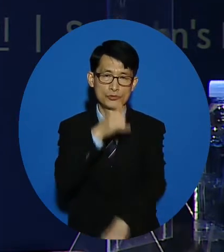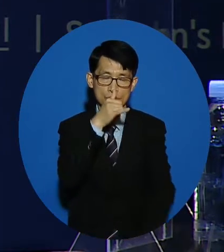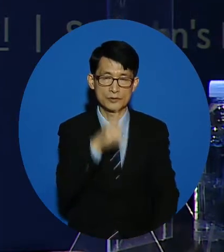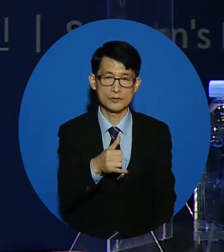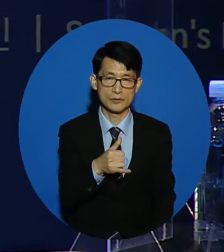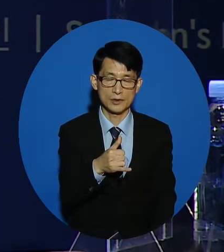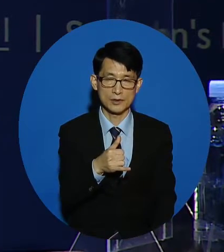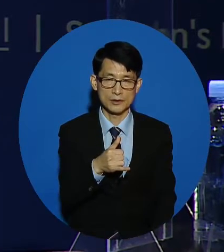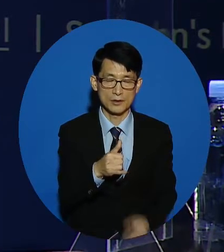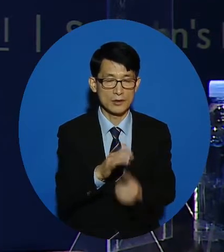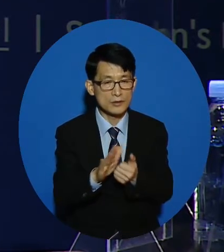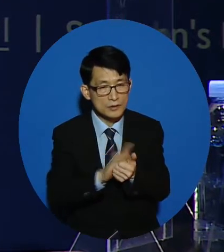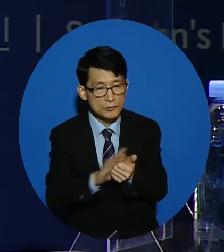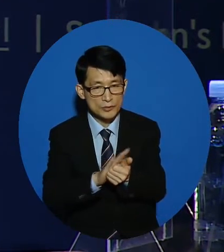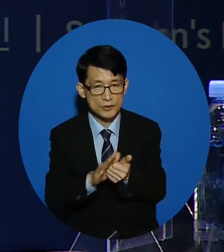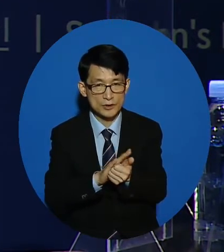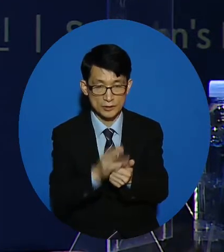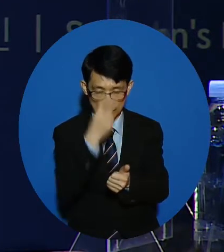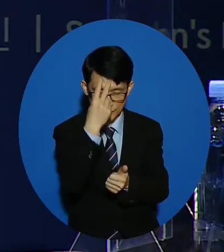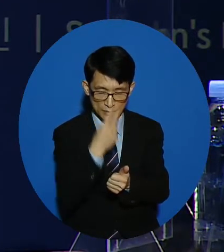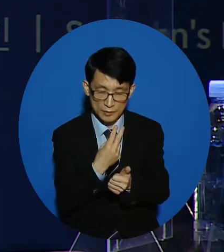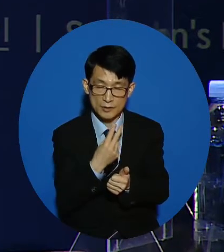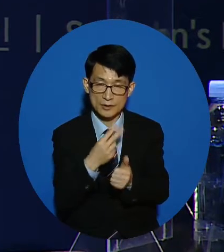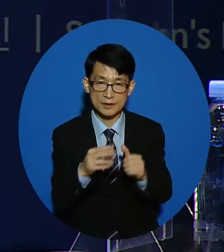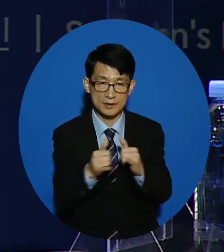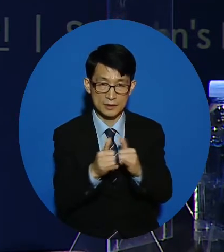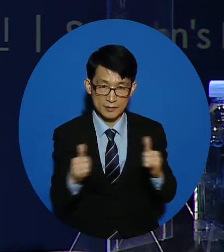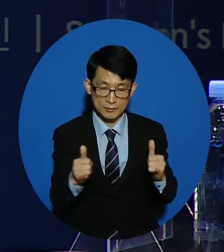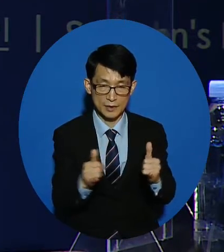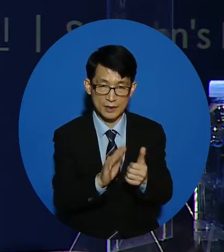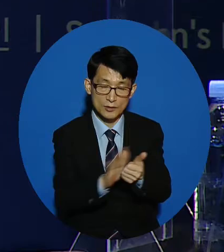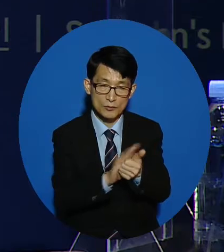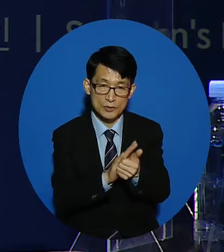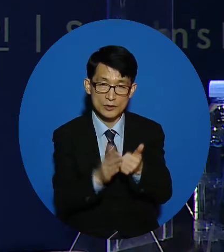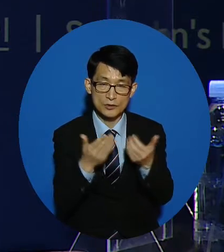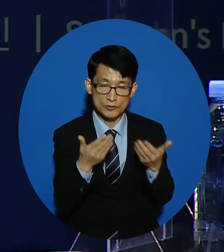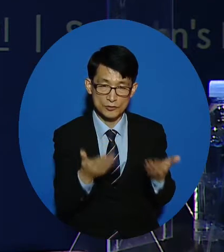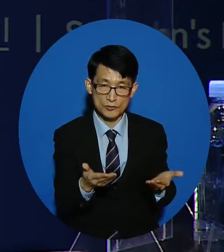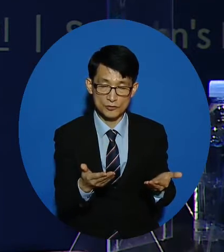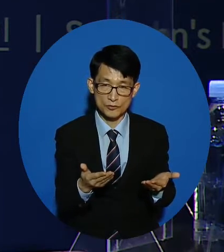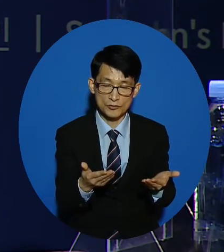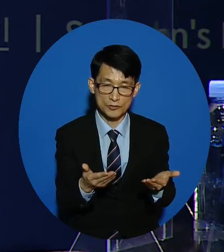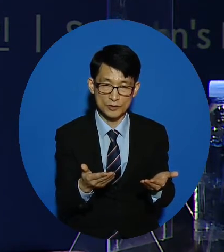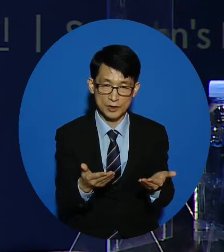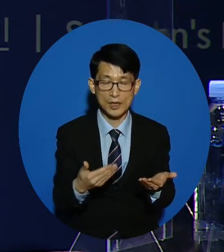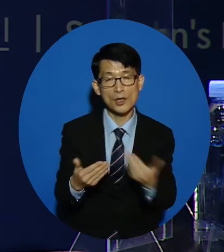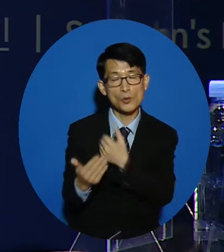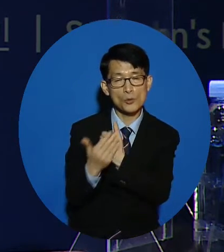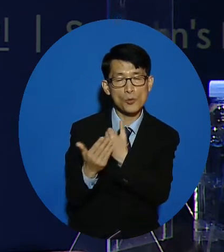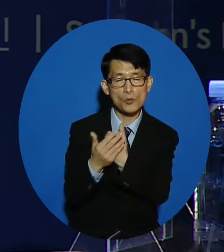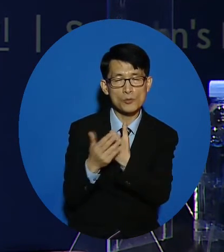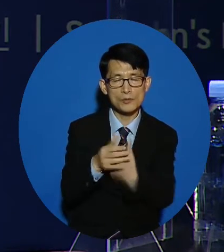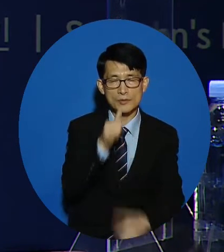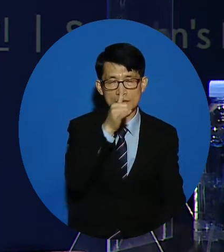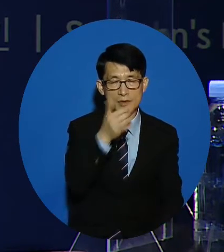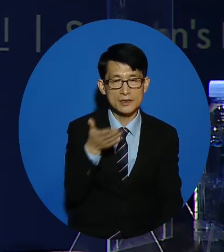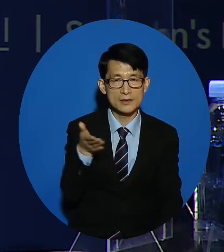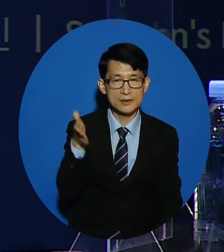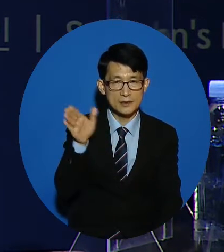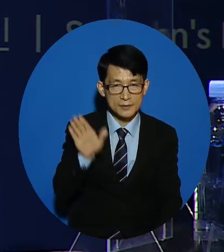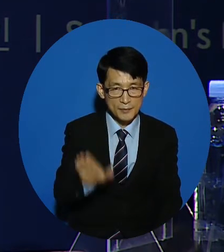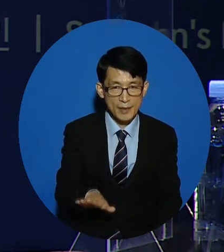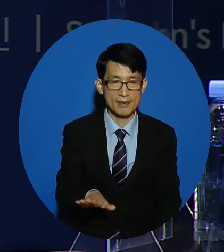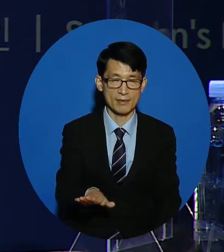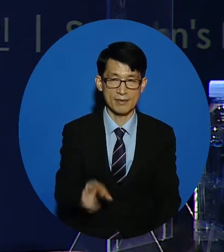서비스 제공을 하는데 우리 시각장애인 분들한테는 굉장히 도움이 됩니다만은 이것을